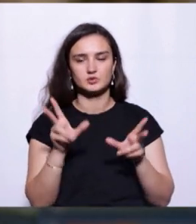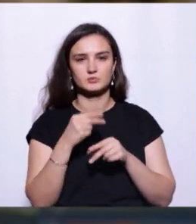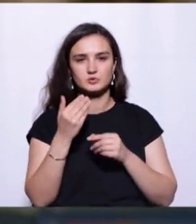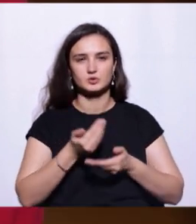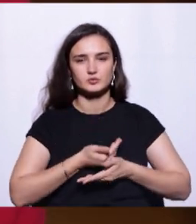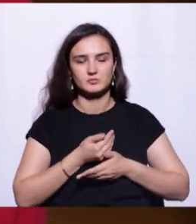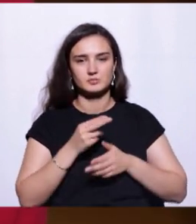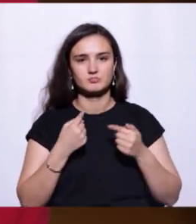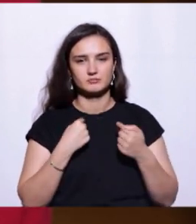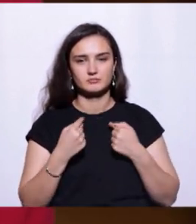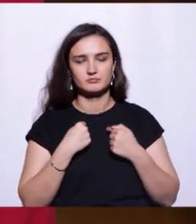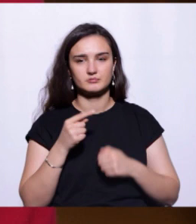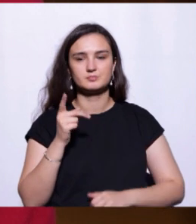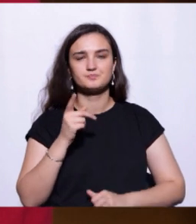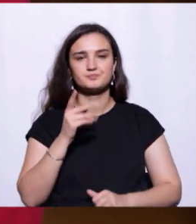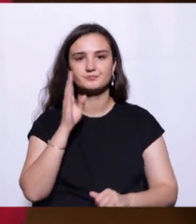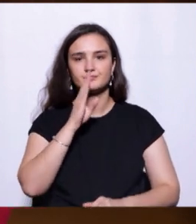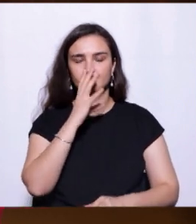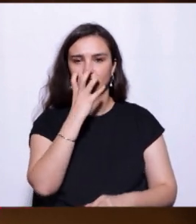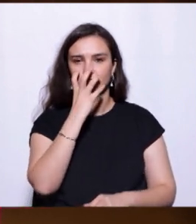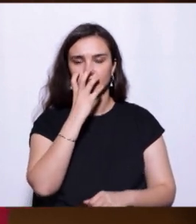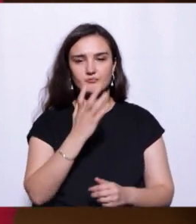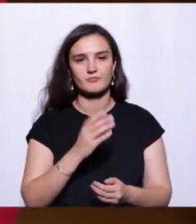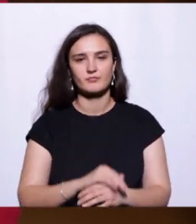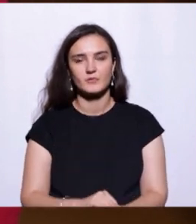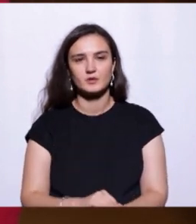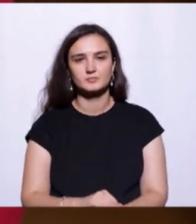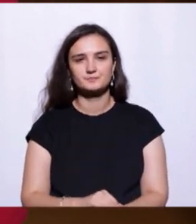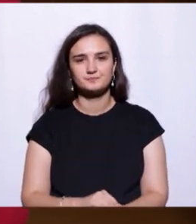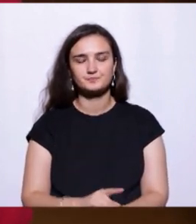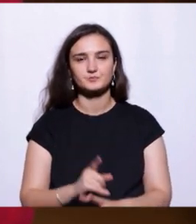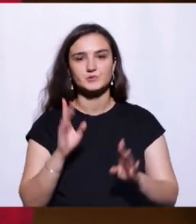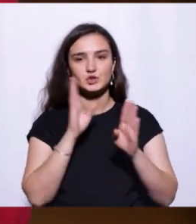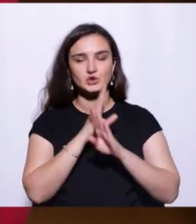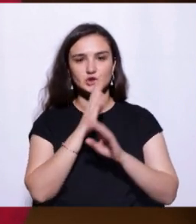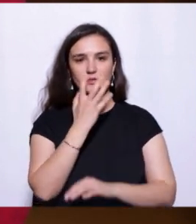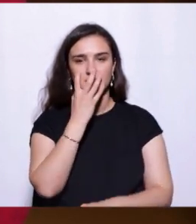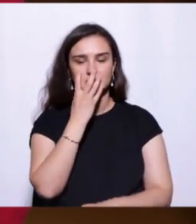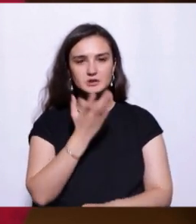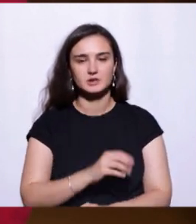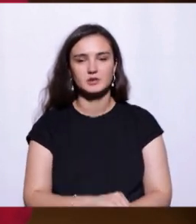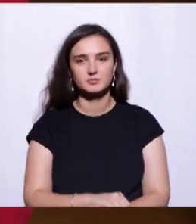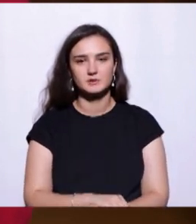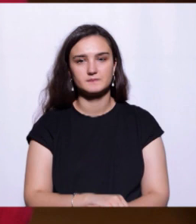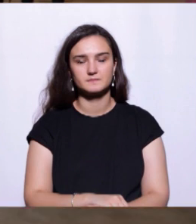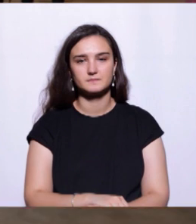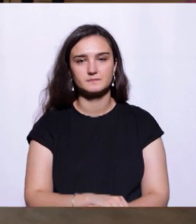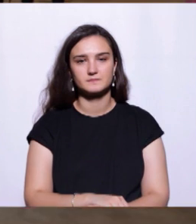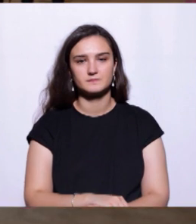you're in trouble. Oxygen mask, ჟანგბადის ნიღაბი. Oxygen mask, ჟანგბადის